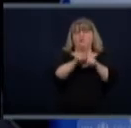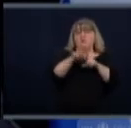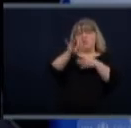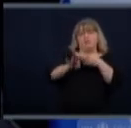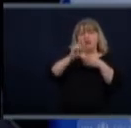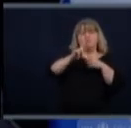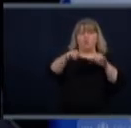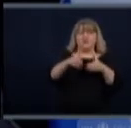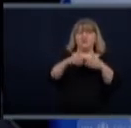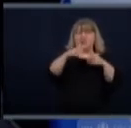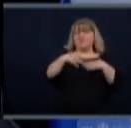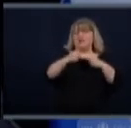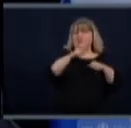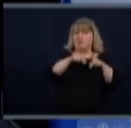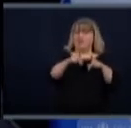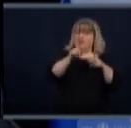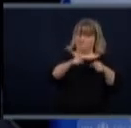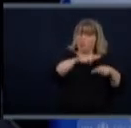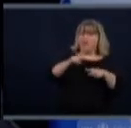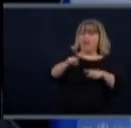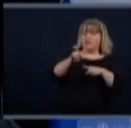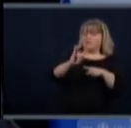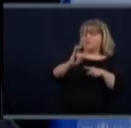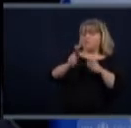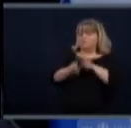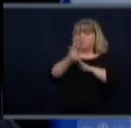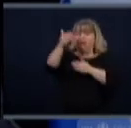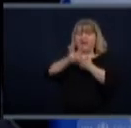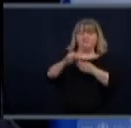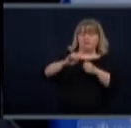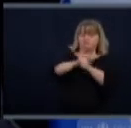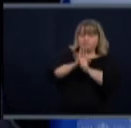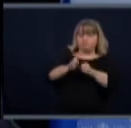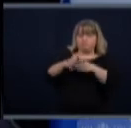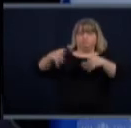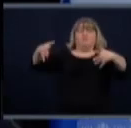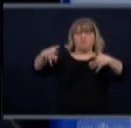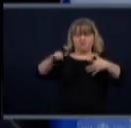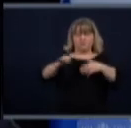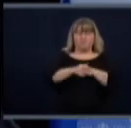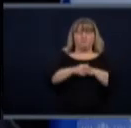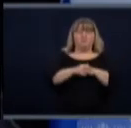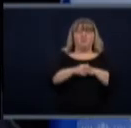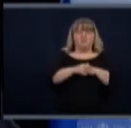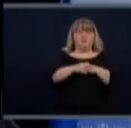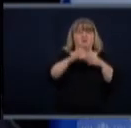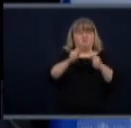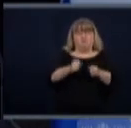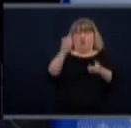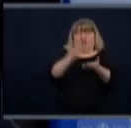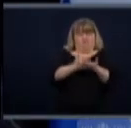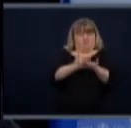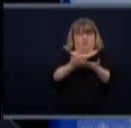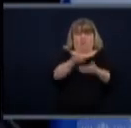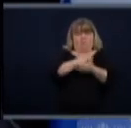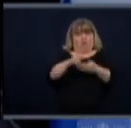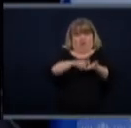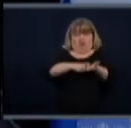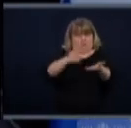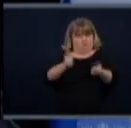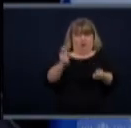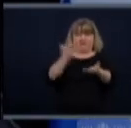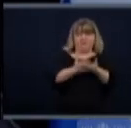puissent intervenir s'il y a des cas, des contacts, puis des milieux touchés. Donc, et ça peut exploser d'un jour au lendemain, puis on n'aura pas le temps de